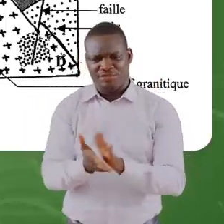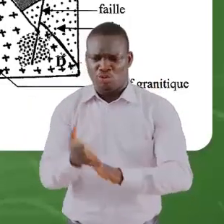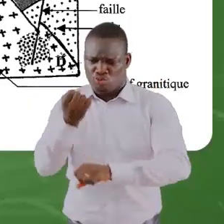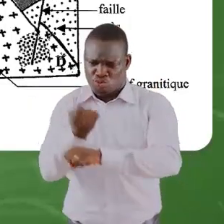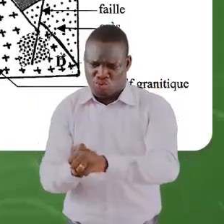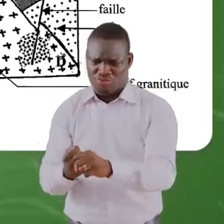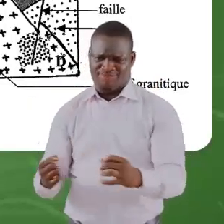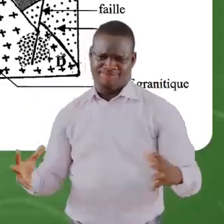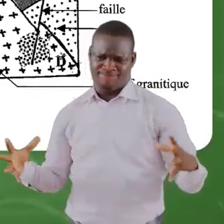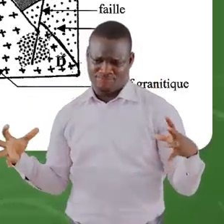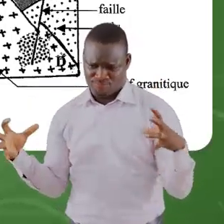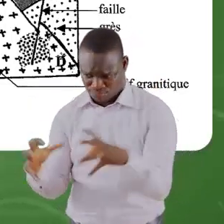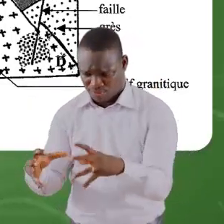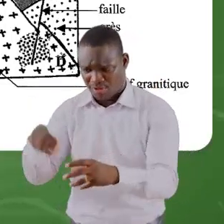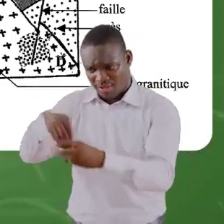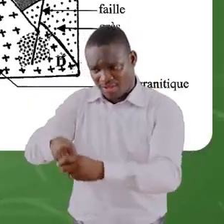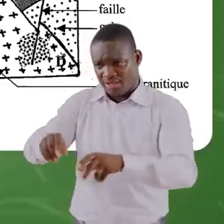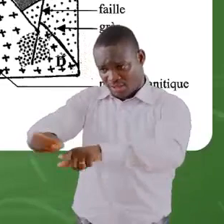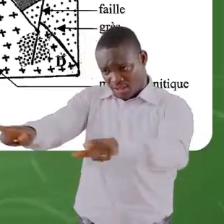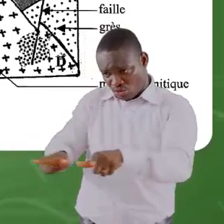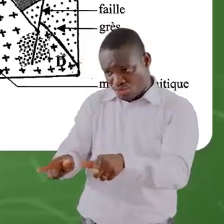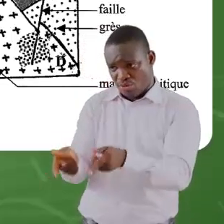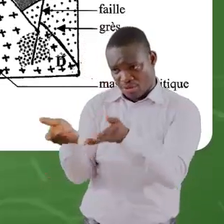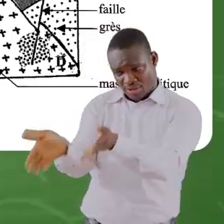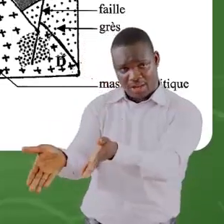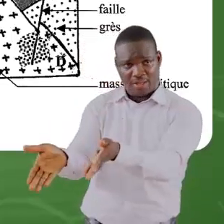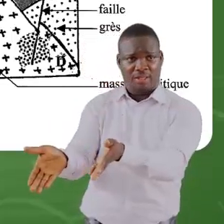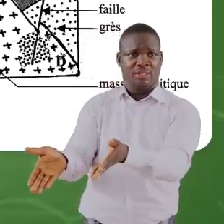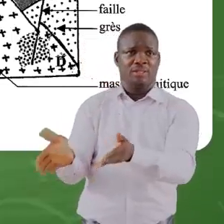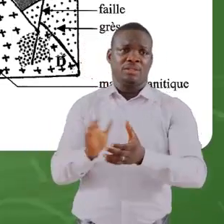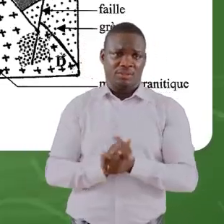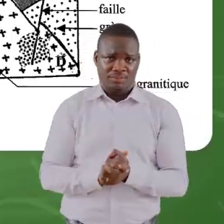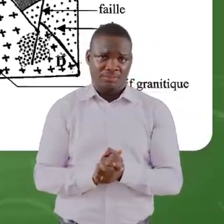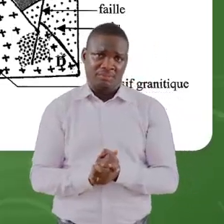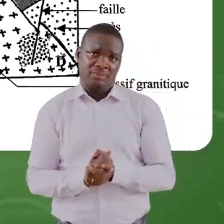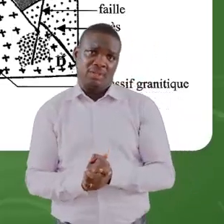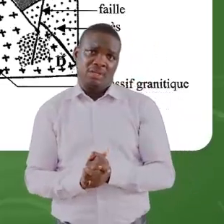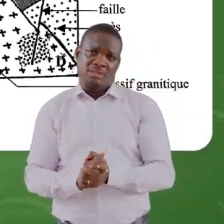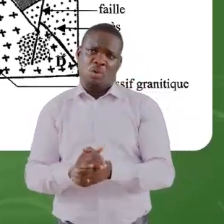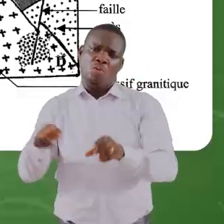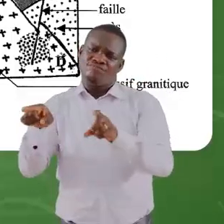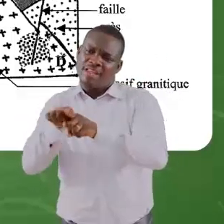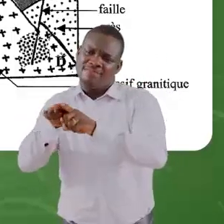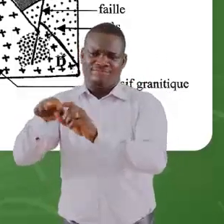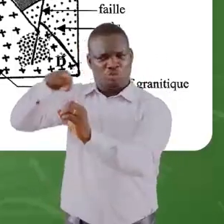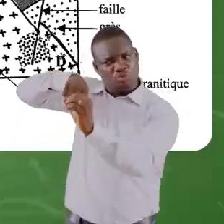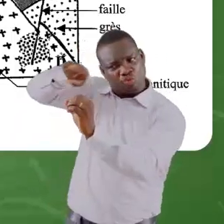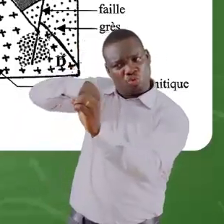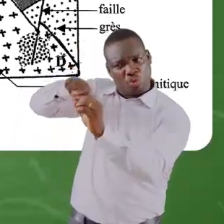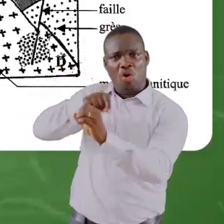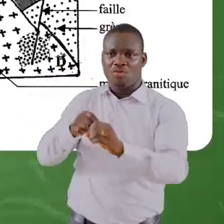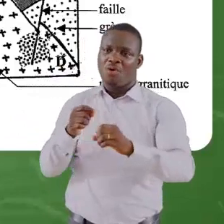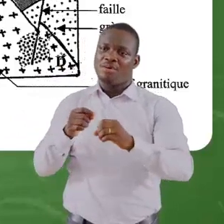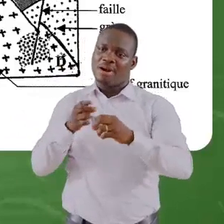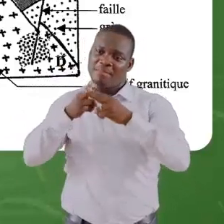cristallisent, se déposent et se concentrent dans une fissure